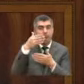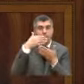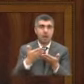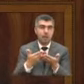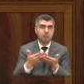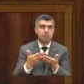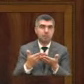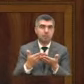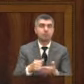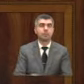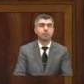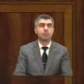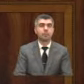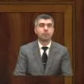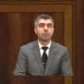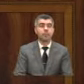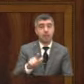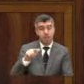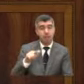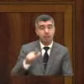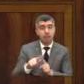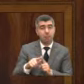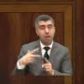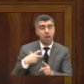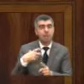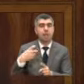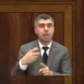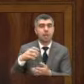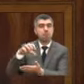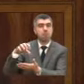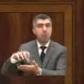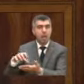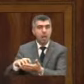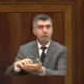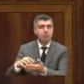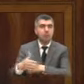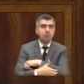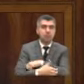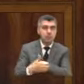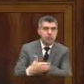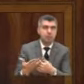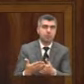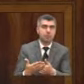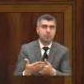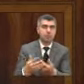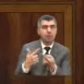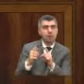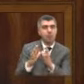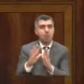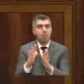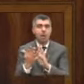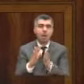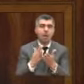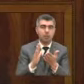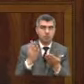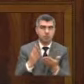الله كاين بلدان غنيه وكاين بلدان فقيره افقر منا وكاين بلدان متوسطه بحالنا.